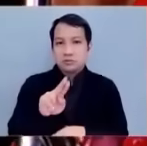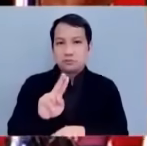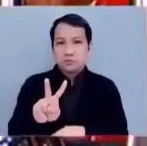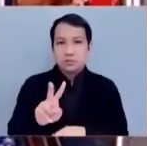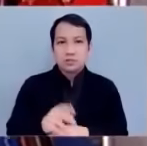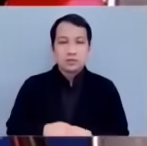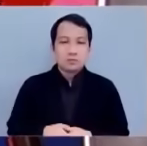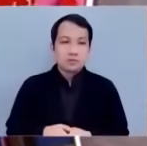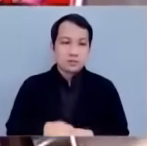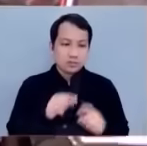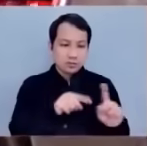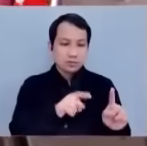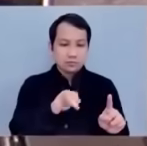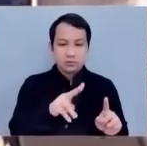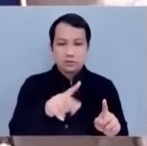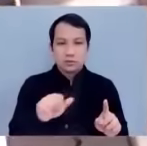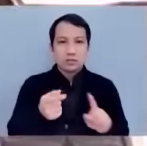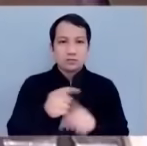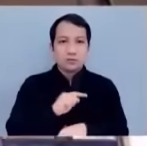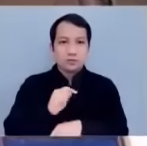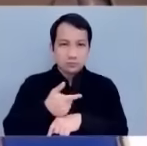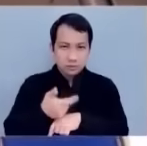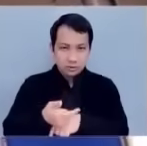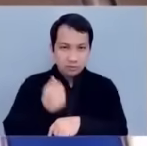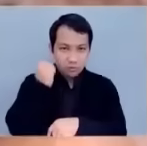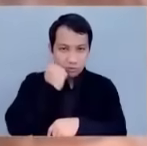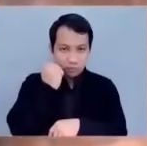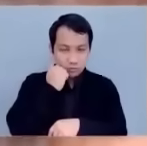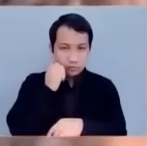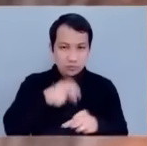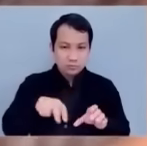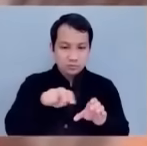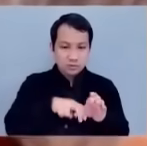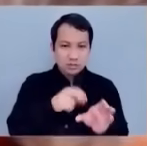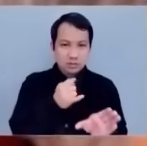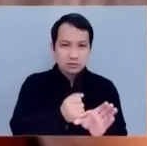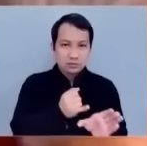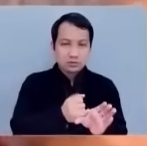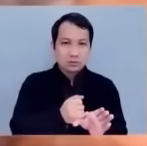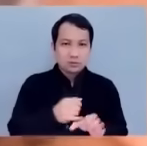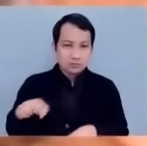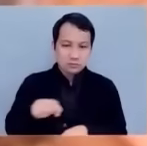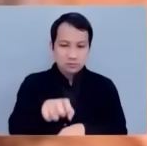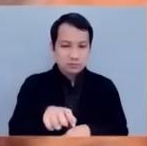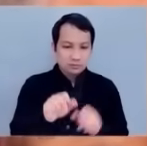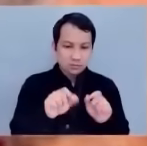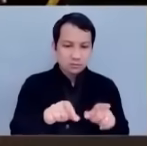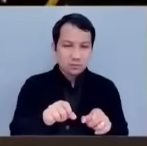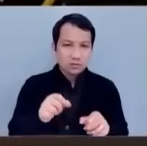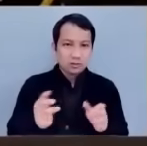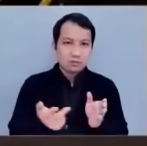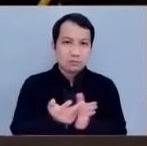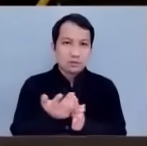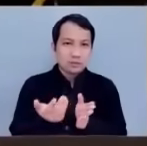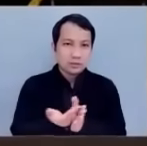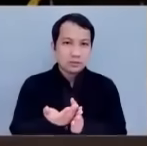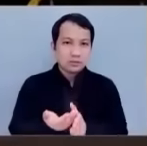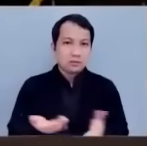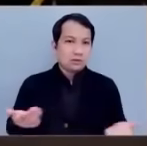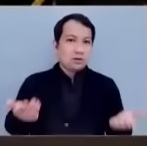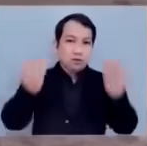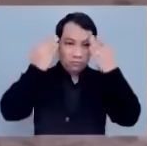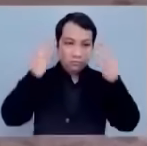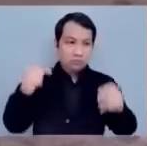Katulad ni Merlin na taga-Tagig at araw-araw sumasakay ng jeepney para makapagtinda sa Pasig. Hindi ko pa nga alam kung saan kami